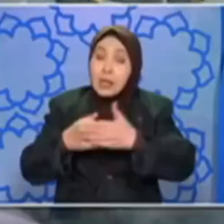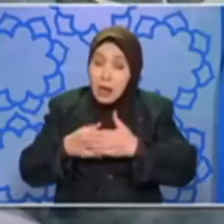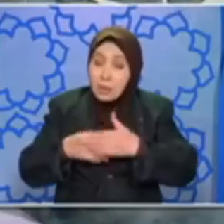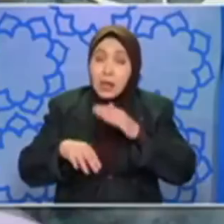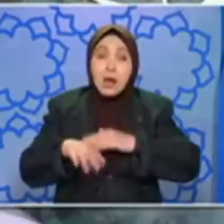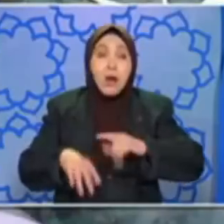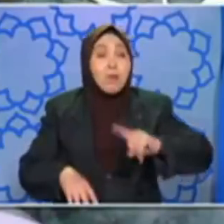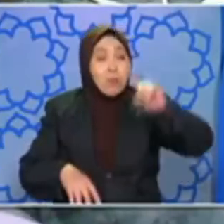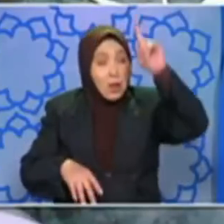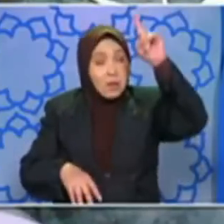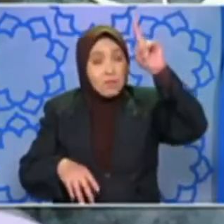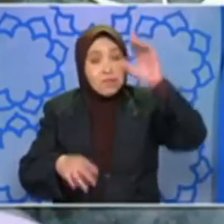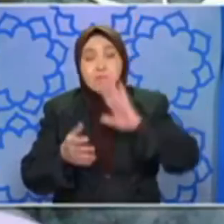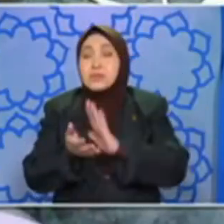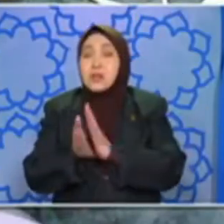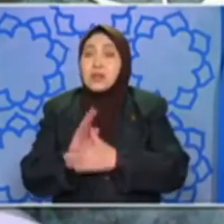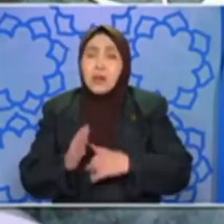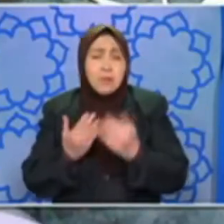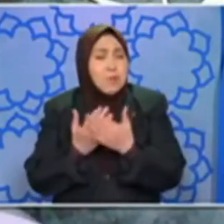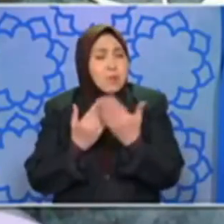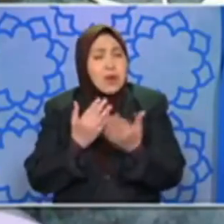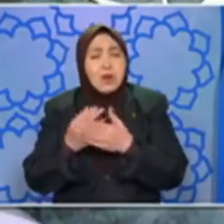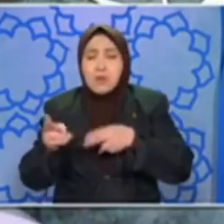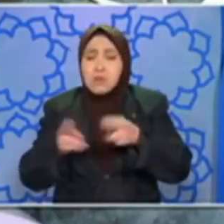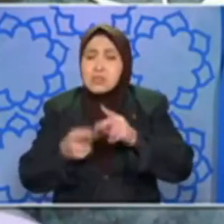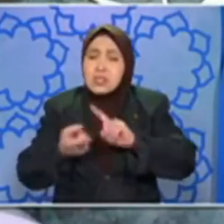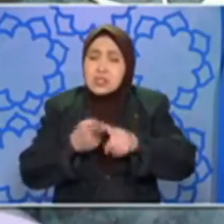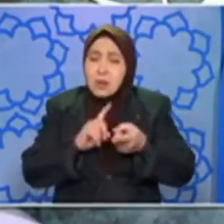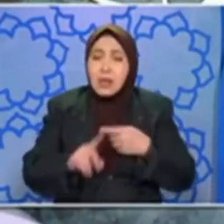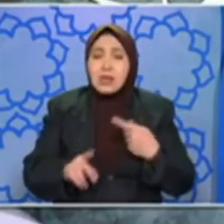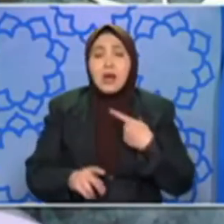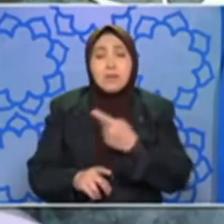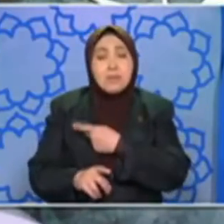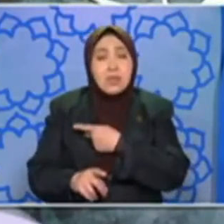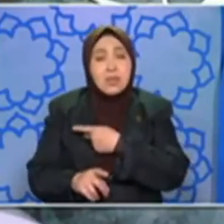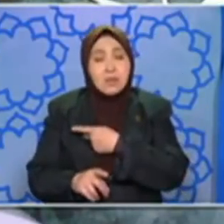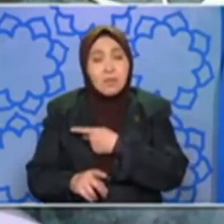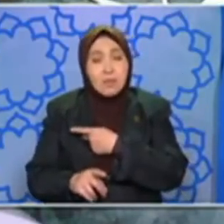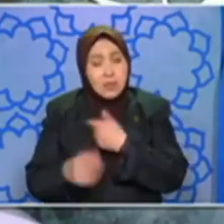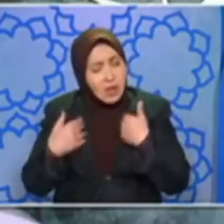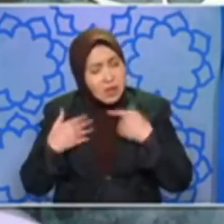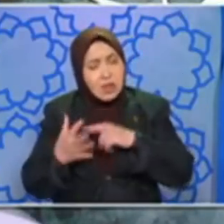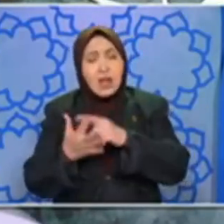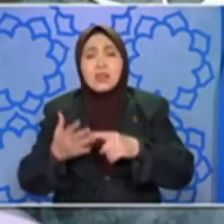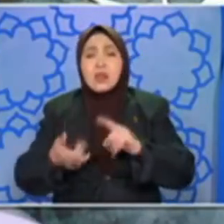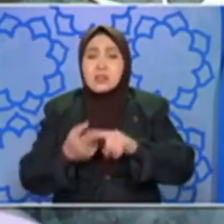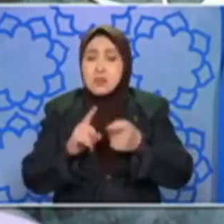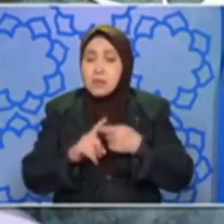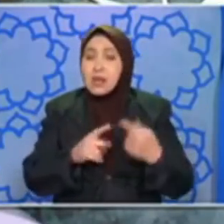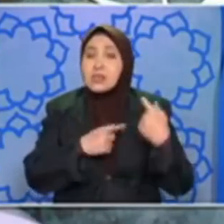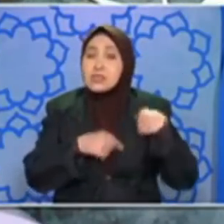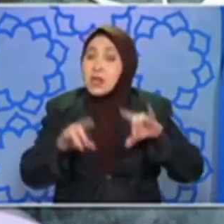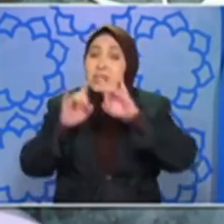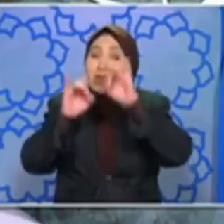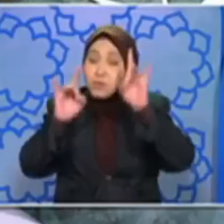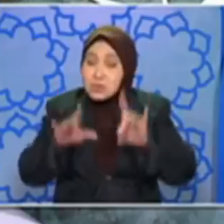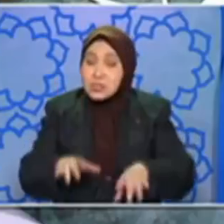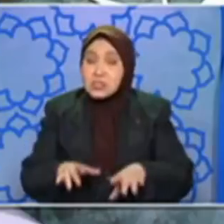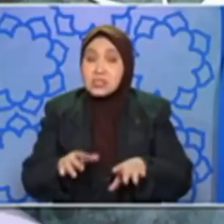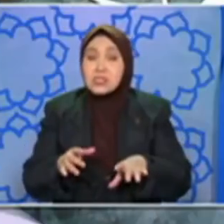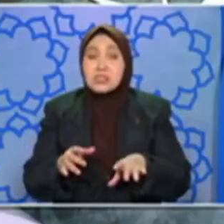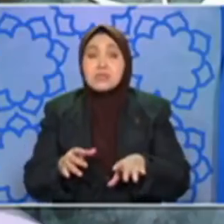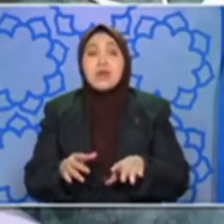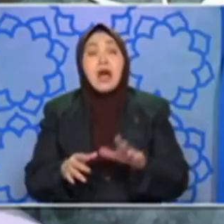ya Allah. Ya Allah, permudahkanlah urusan sahabat-sahabat kami, ya Allah. Ada di kalangan sahabat-sahabat kami yang sedang diuji dengan kesusahan, ya